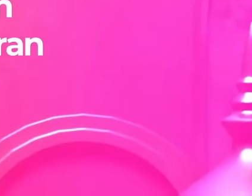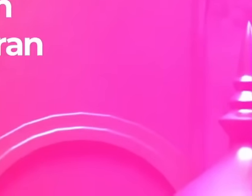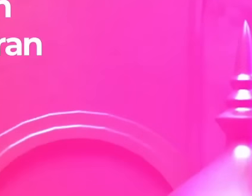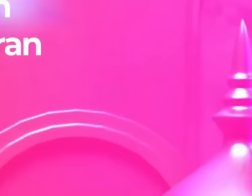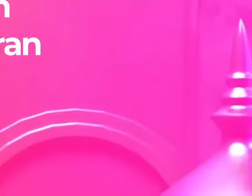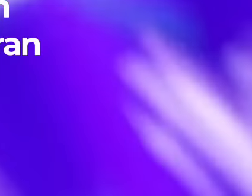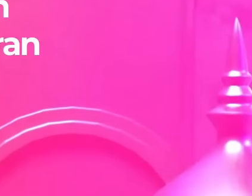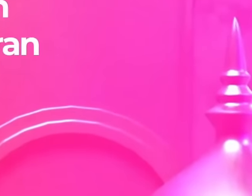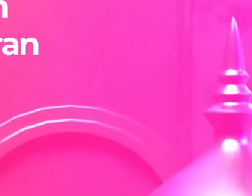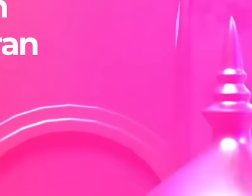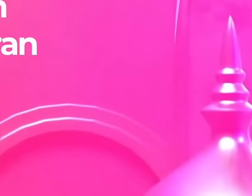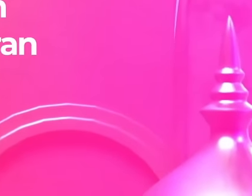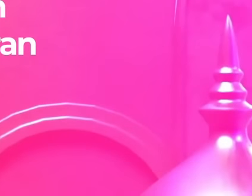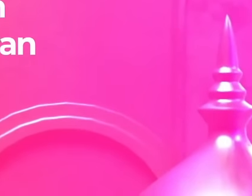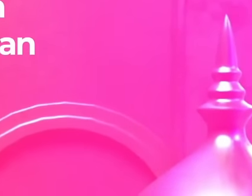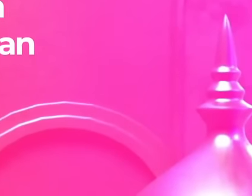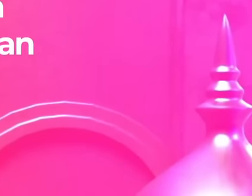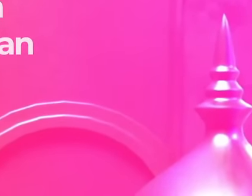العالمين.